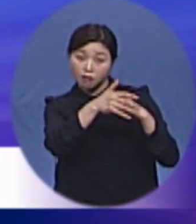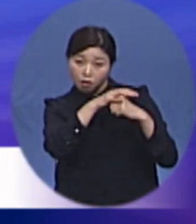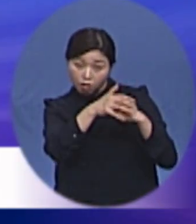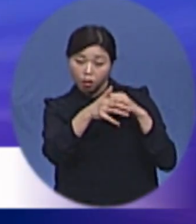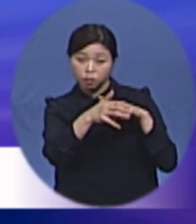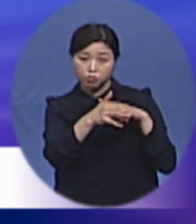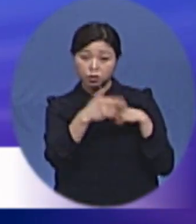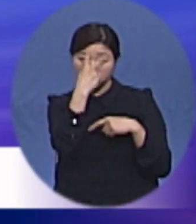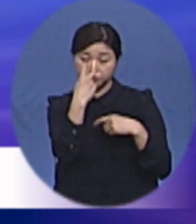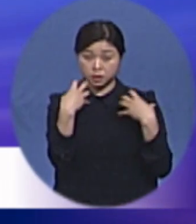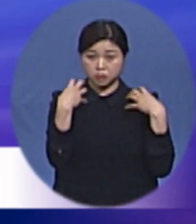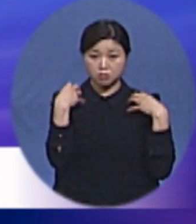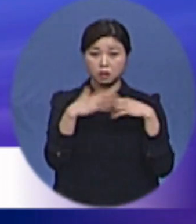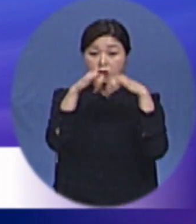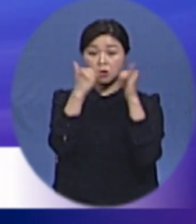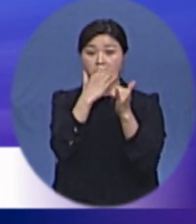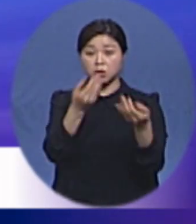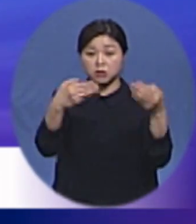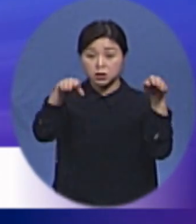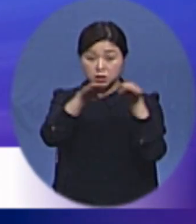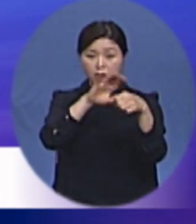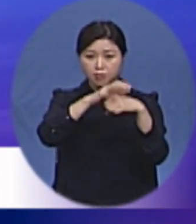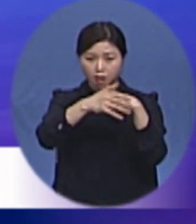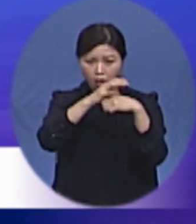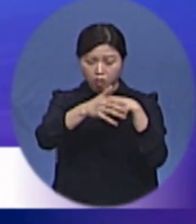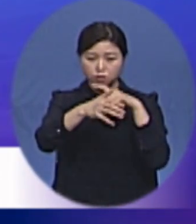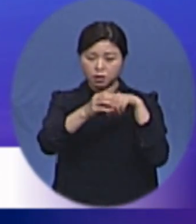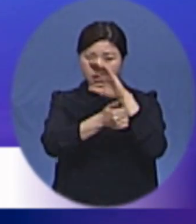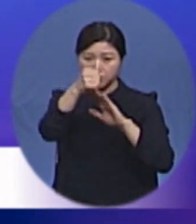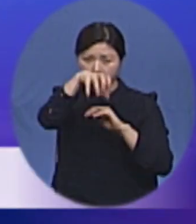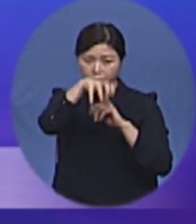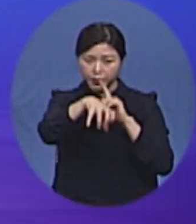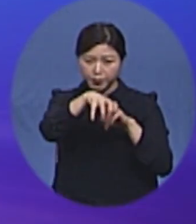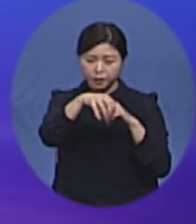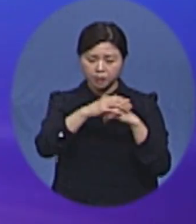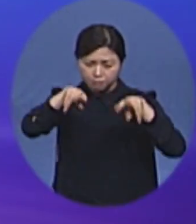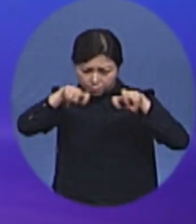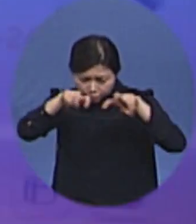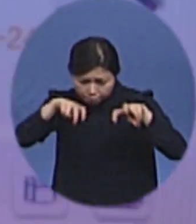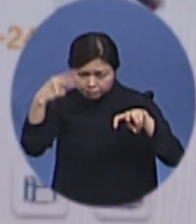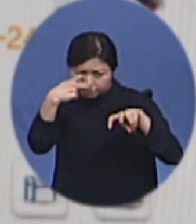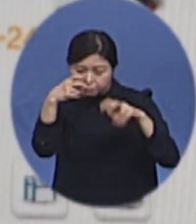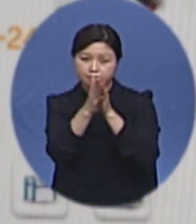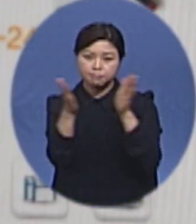대구지방검찰청이 사회복지의 시설인 대구시립희망원에 대해서 본격 수사에 들어갔습니다.